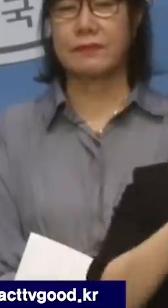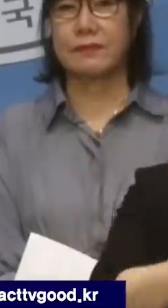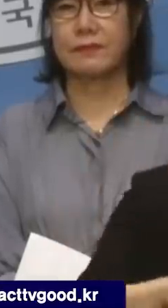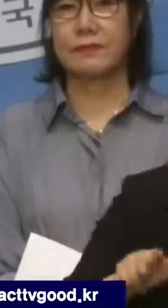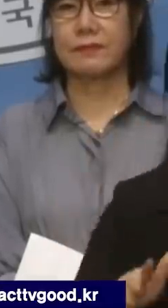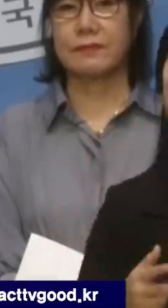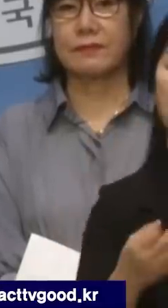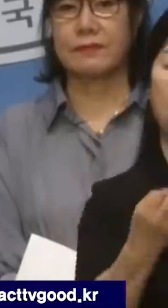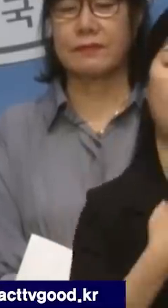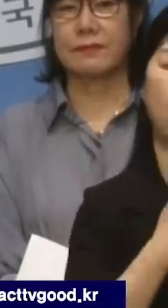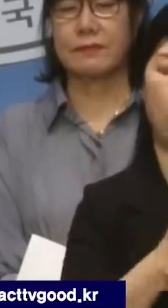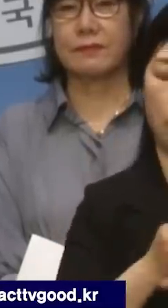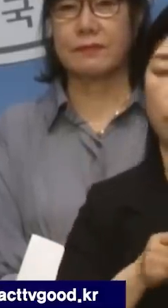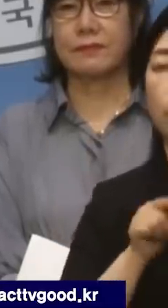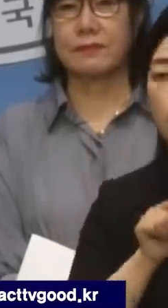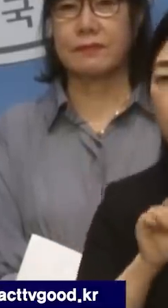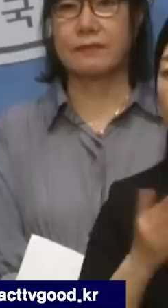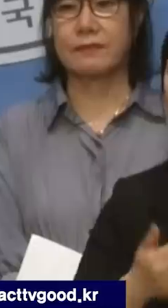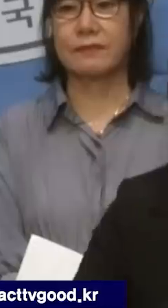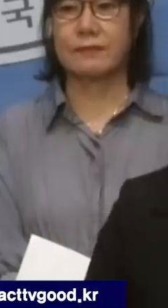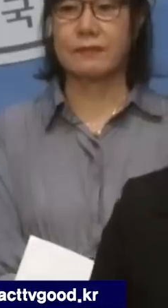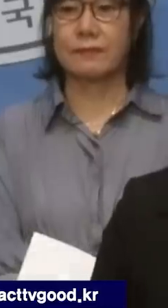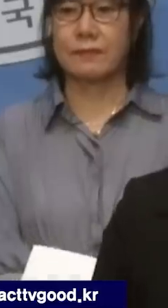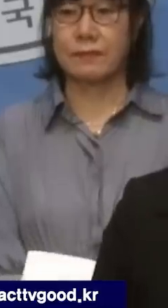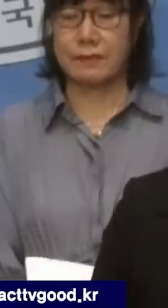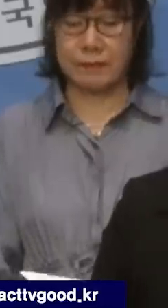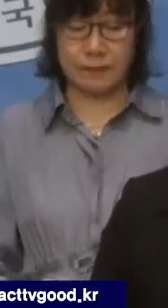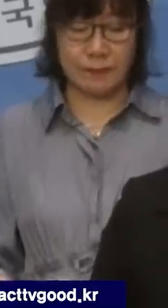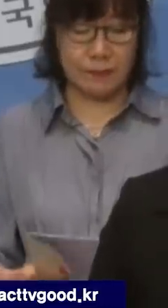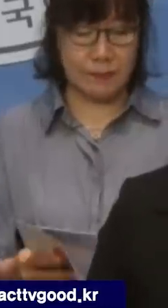당장 대답해야 할 것입니다.